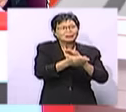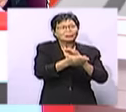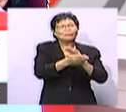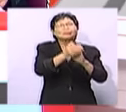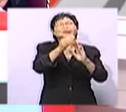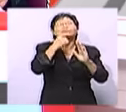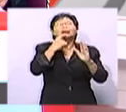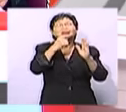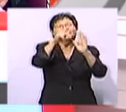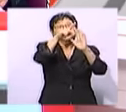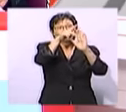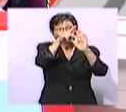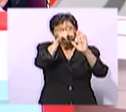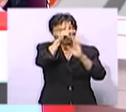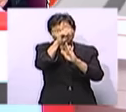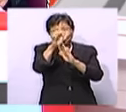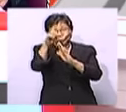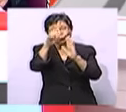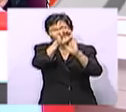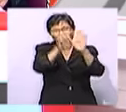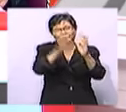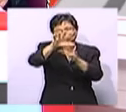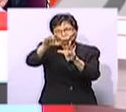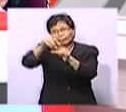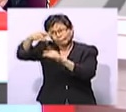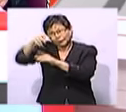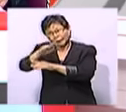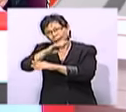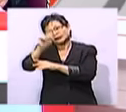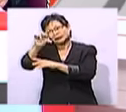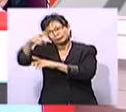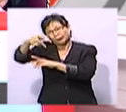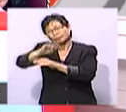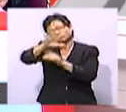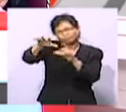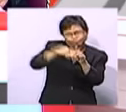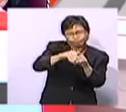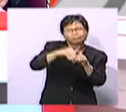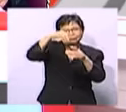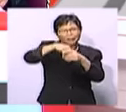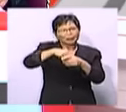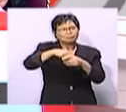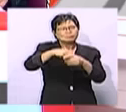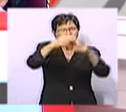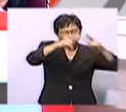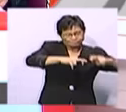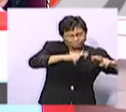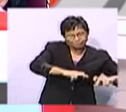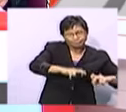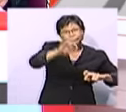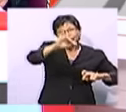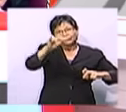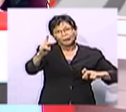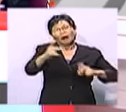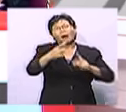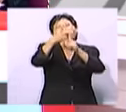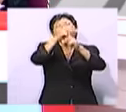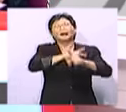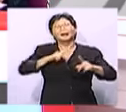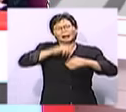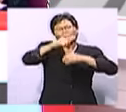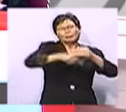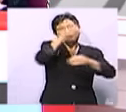kod etika yang turut melibatkan Perdana Menteri dan timbalannya itu sedang berada dalam kajian jawatankuasa khas Kabinet